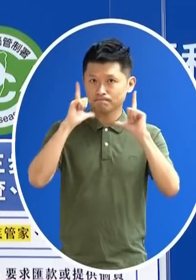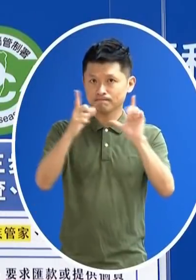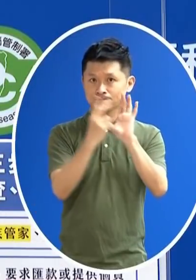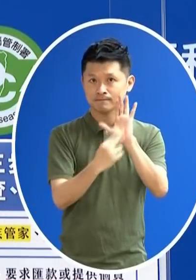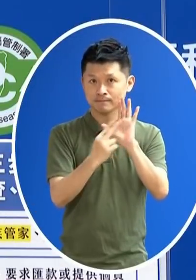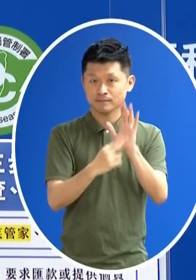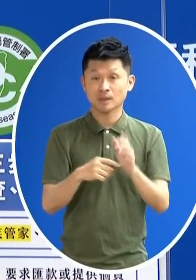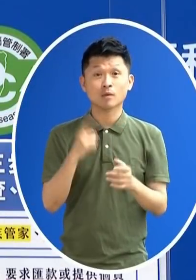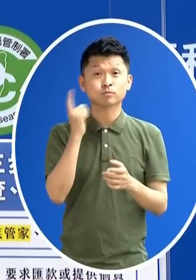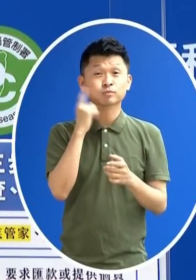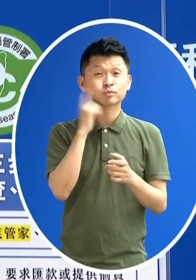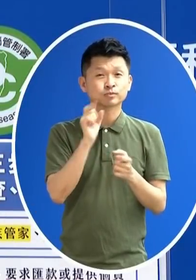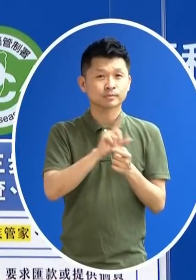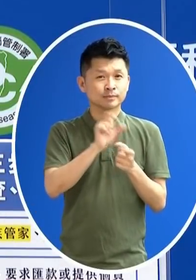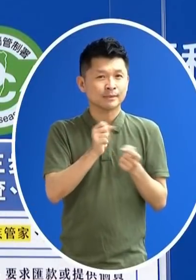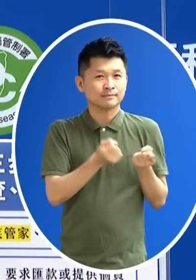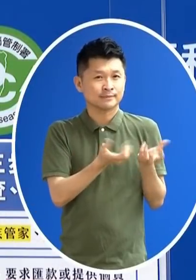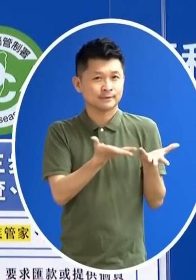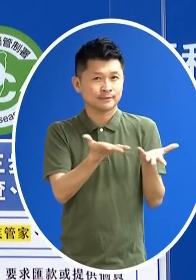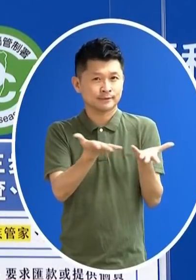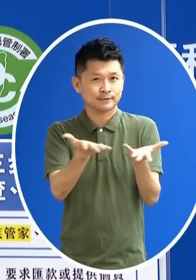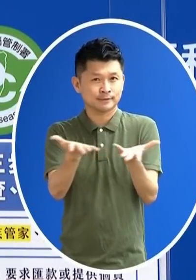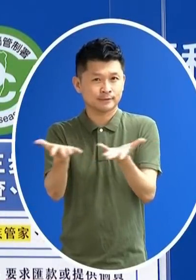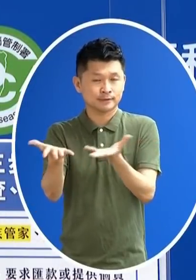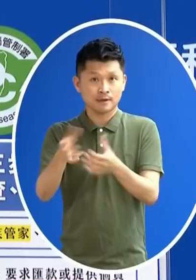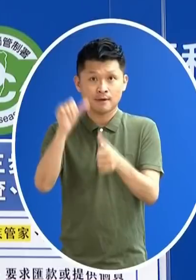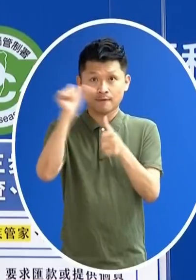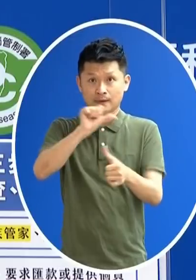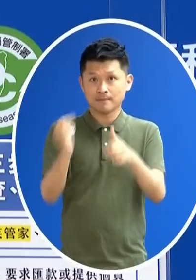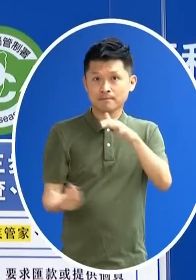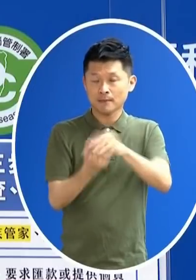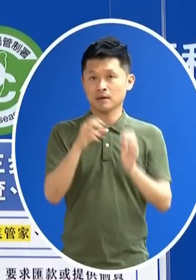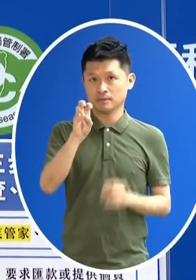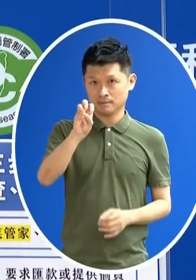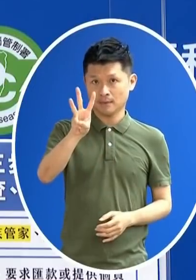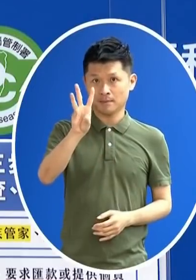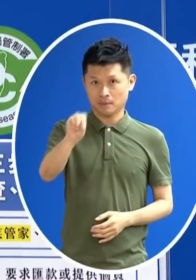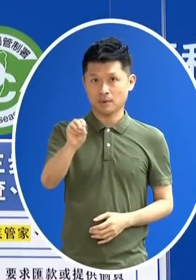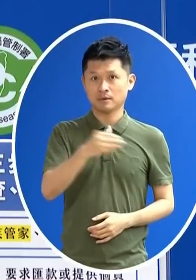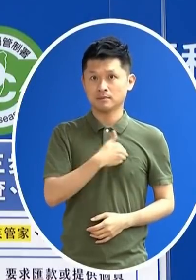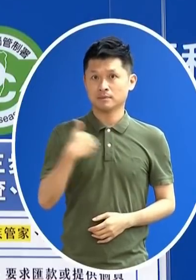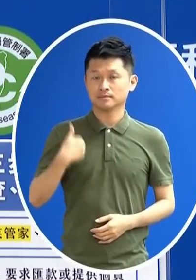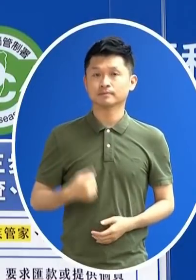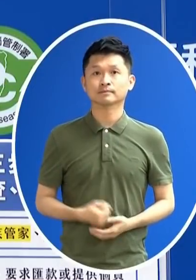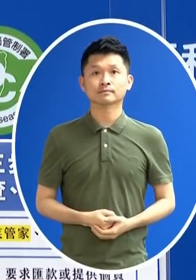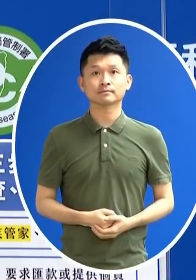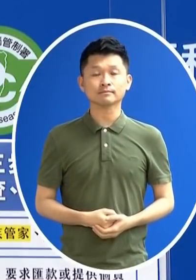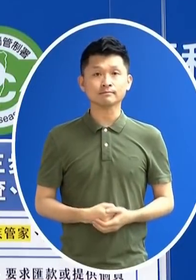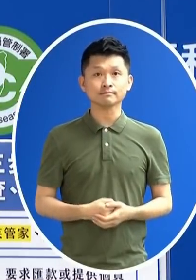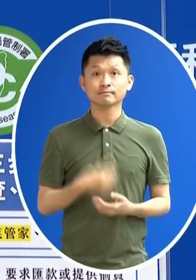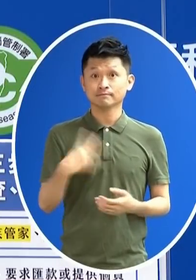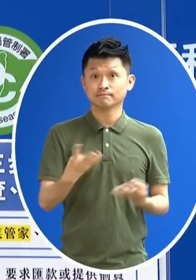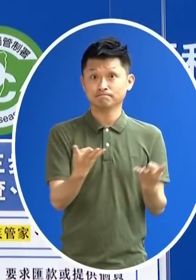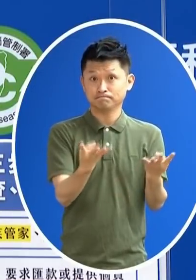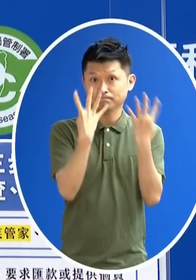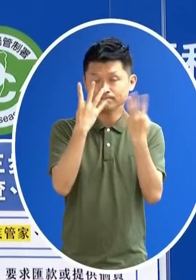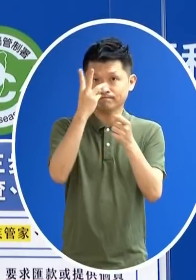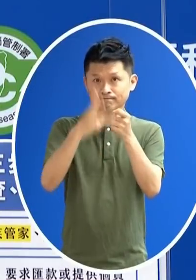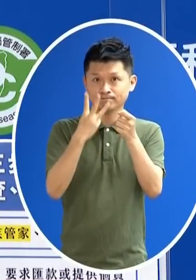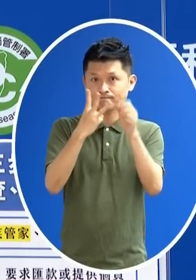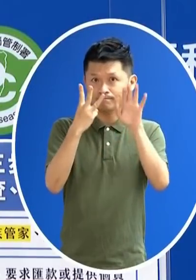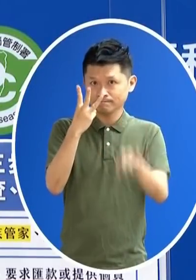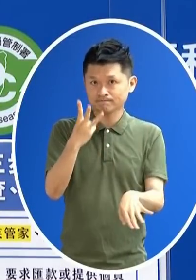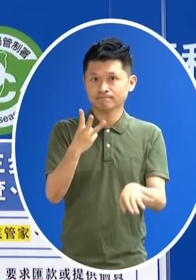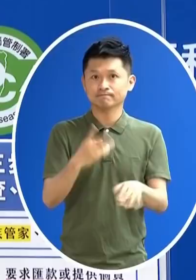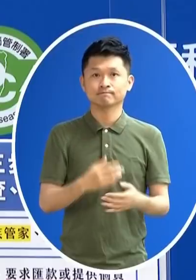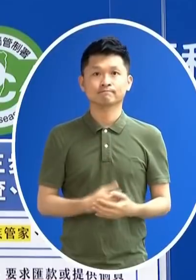播疫情的谣言跟不实的讯息，最高可以处300万的罚元，那三年以下的有期徒刑跟拘役